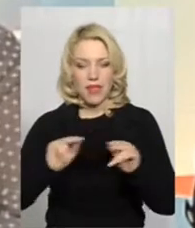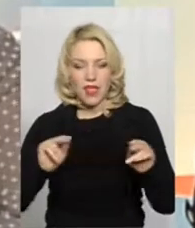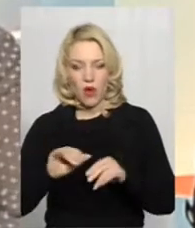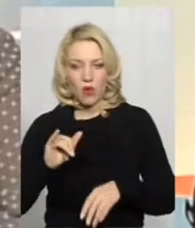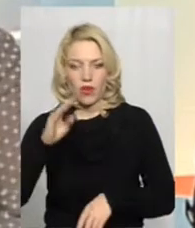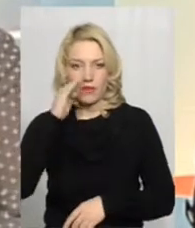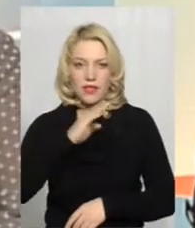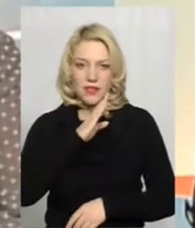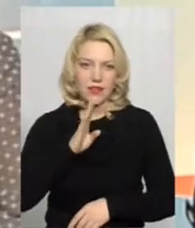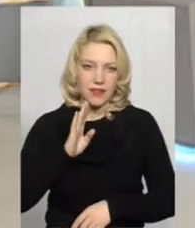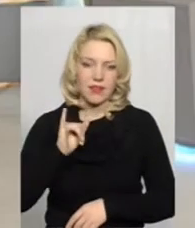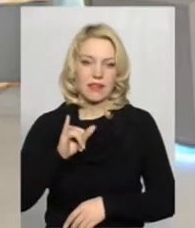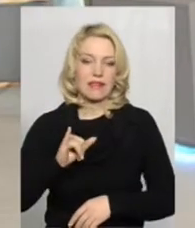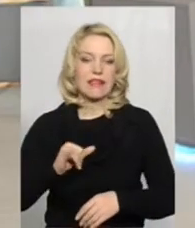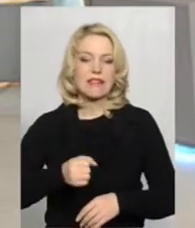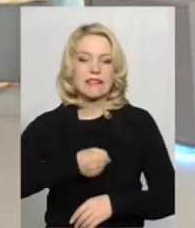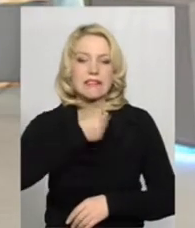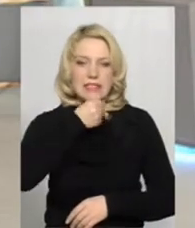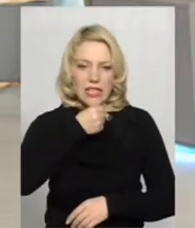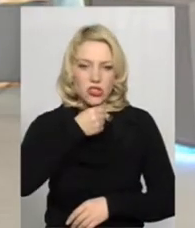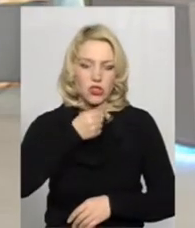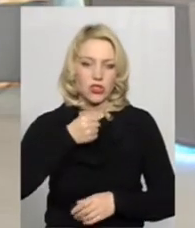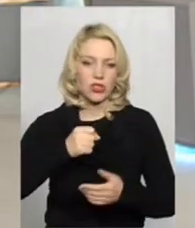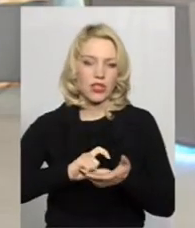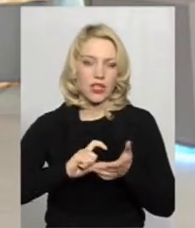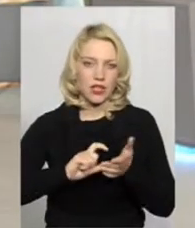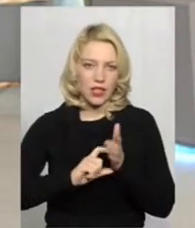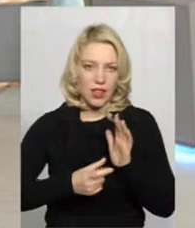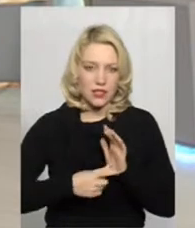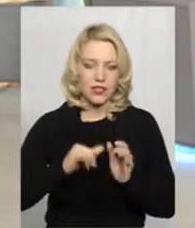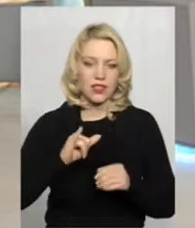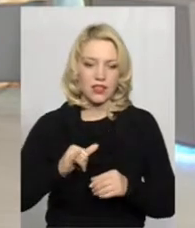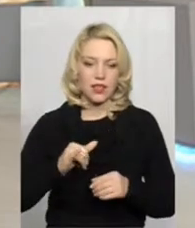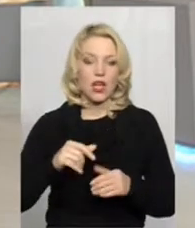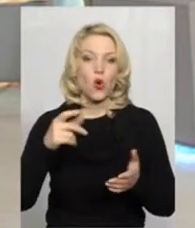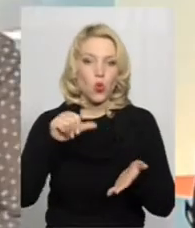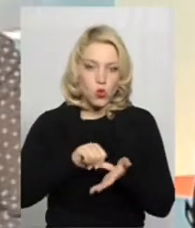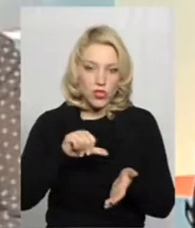і старшокласники, учасники освітнього процесу. Так, і ми побачили ось таку